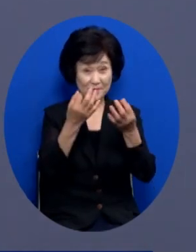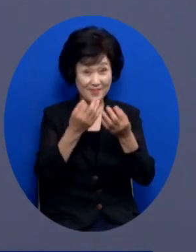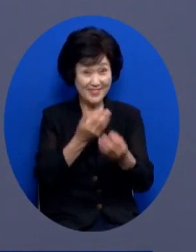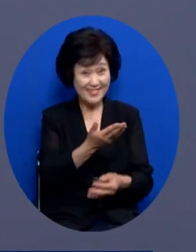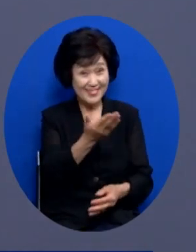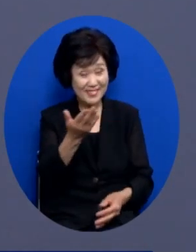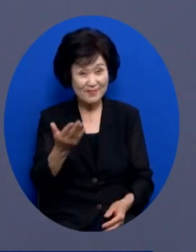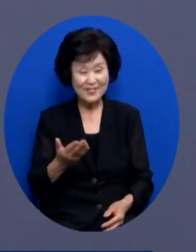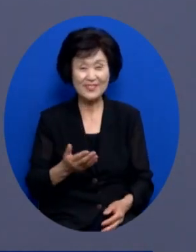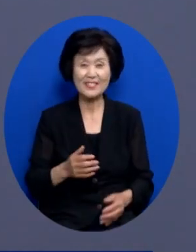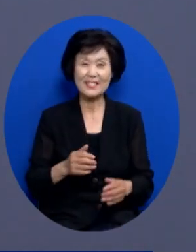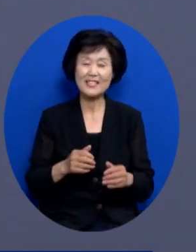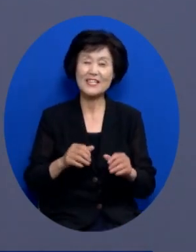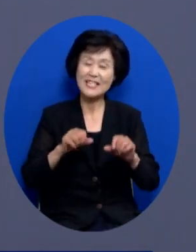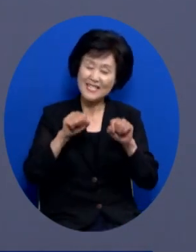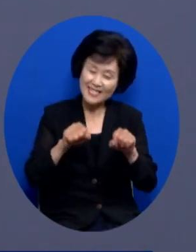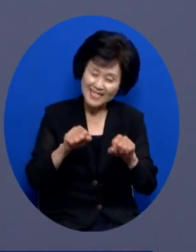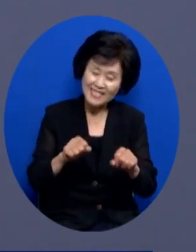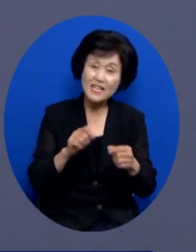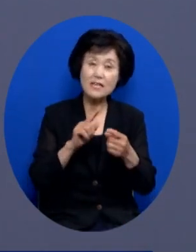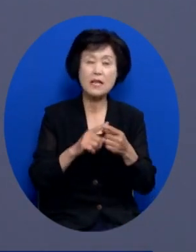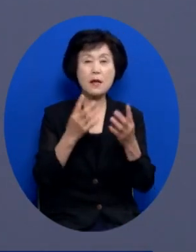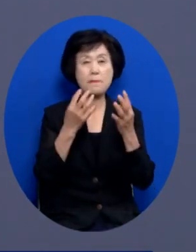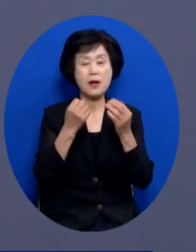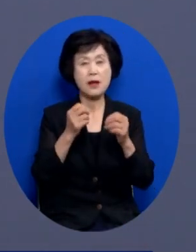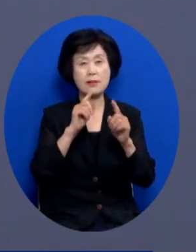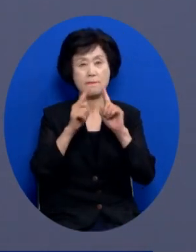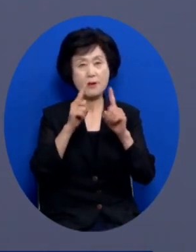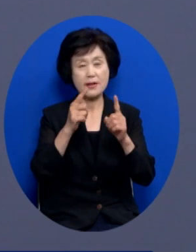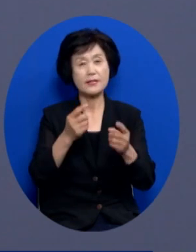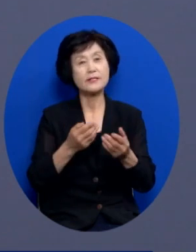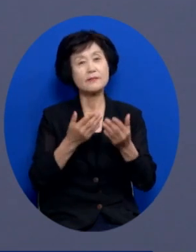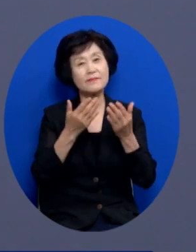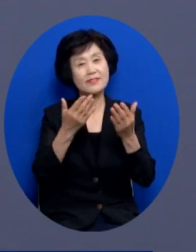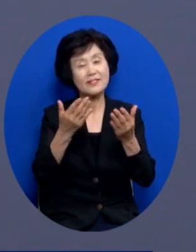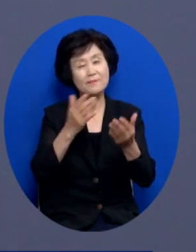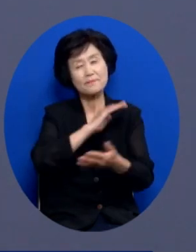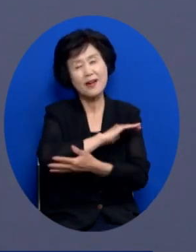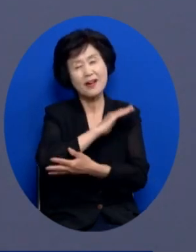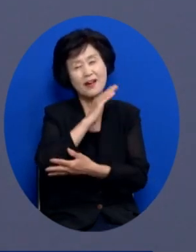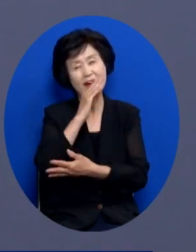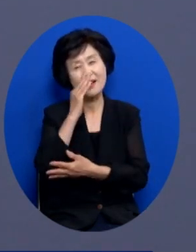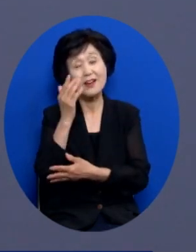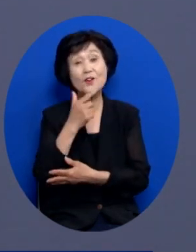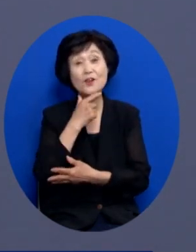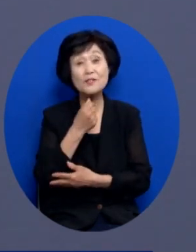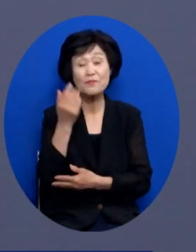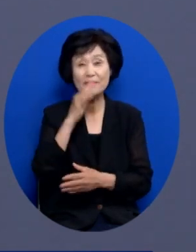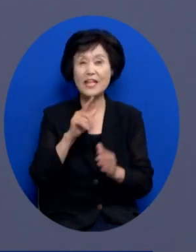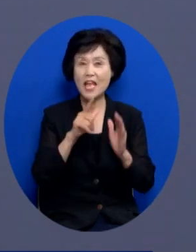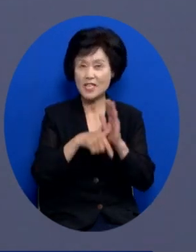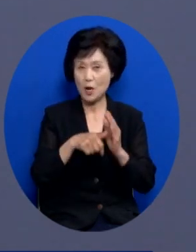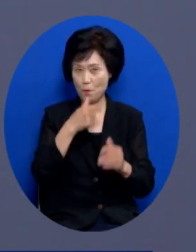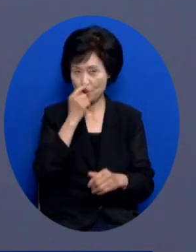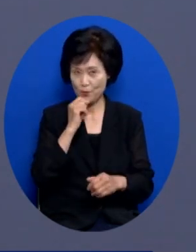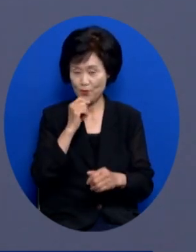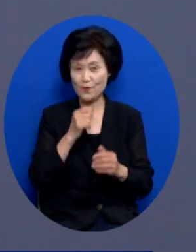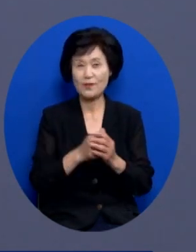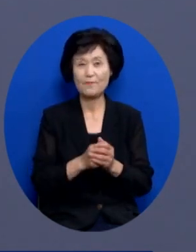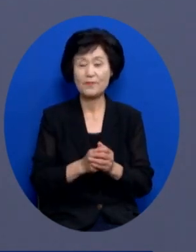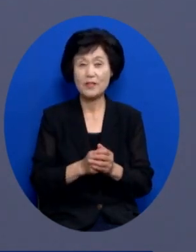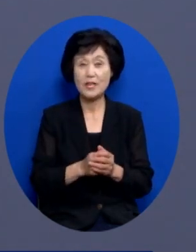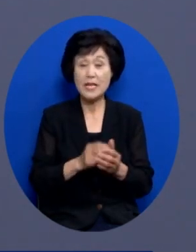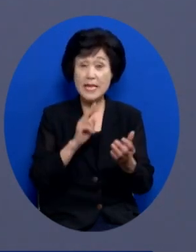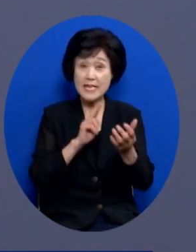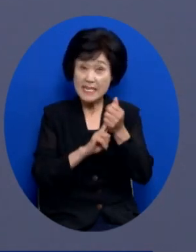인사에 대해서 참 정말 많은 말씀 드리고 싶은데 뭐 시간이 또 짧잖아요. 기적은 인사만